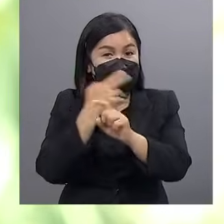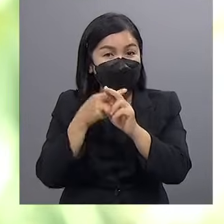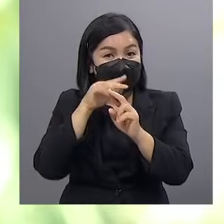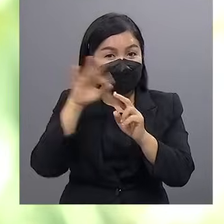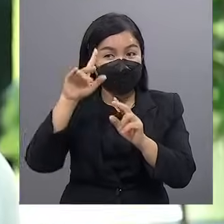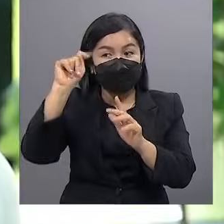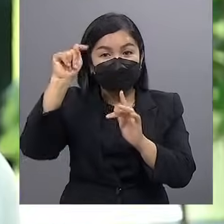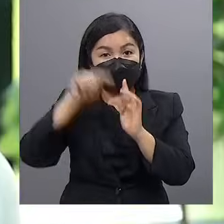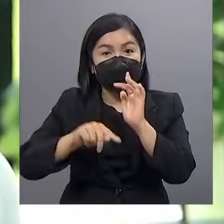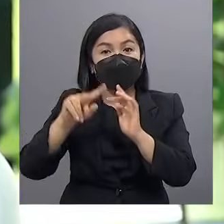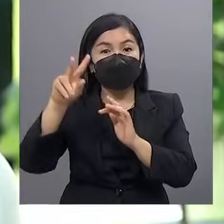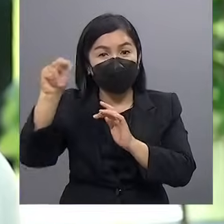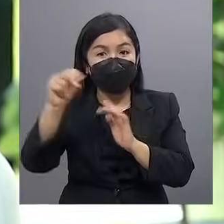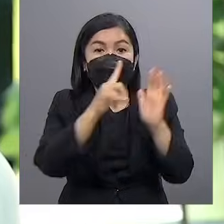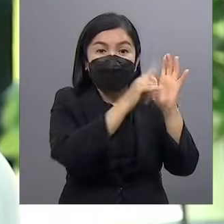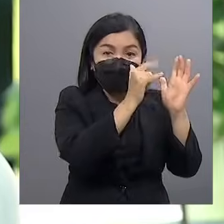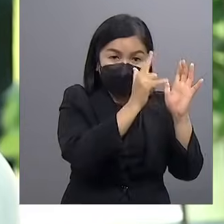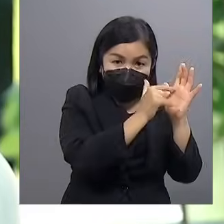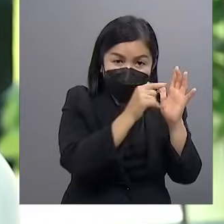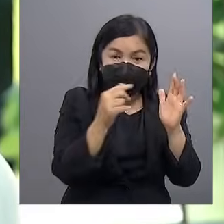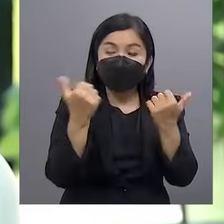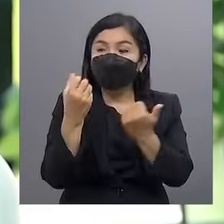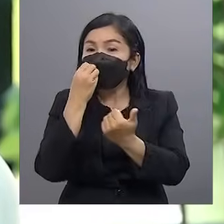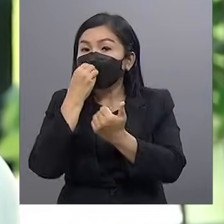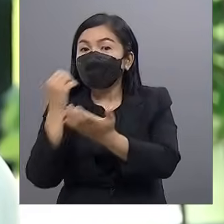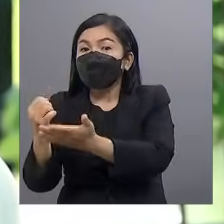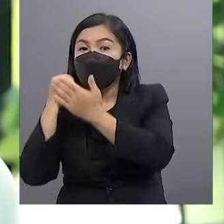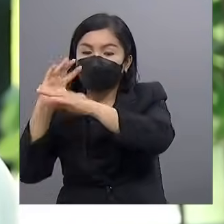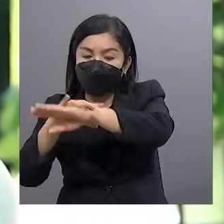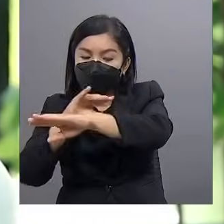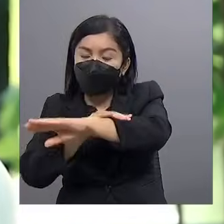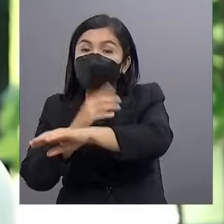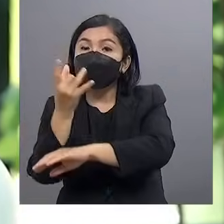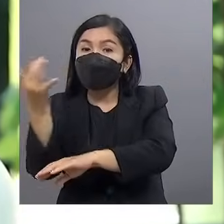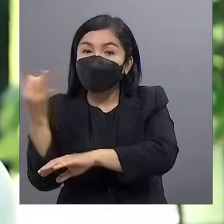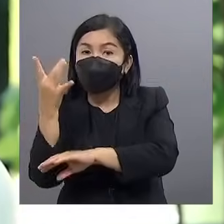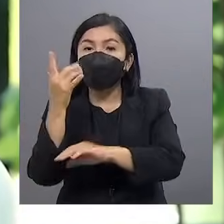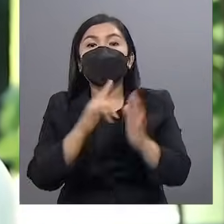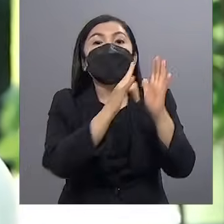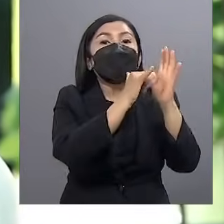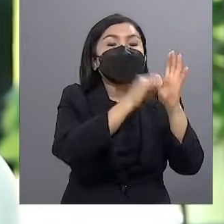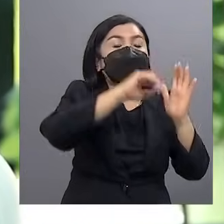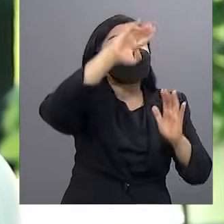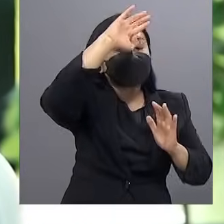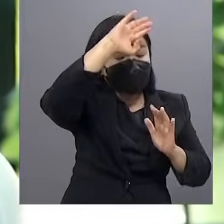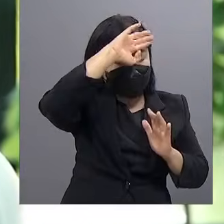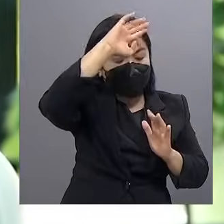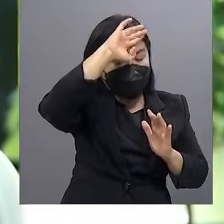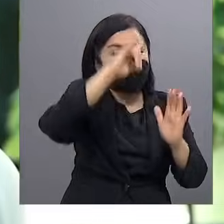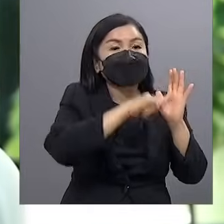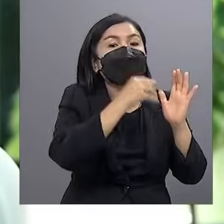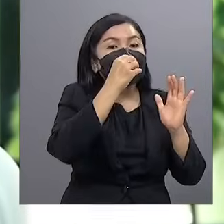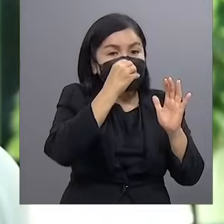แตกต่างกันอย่างไรบ้างคะตรงไปตรงมาเลยครับคำว่ายาก็คือเป็นตัวที่ใช้รักษาโรคนะฮะเป็นสารที่ใช้รักษาโรค